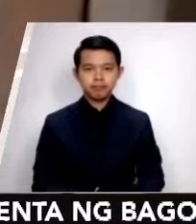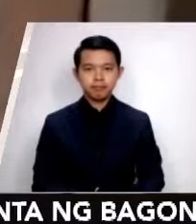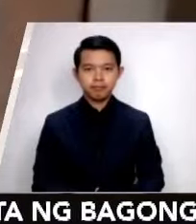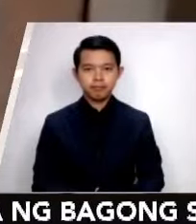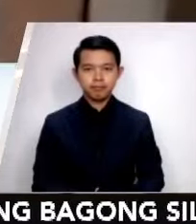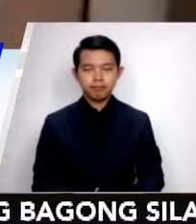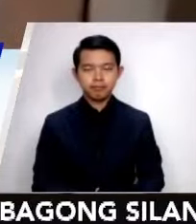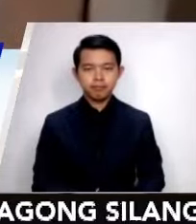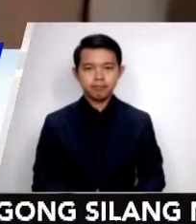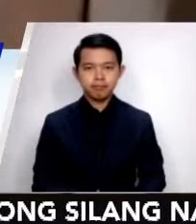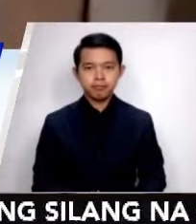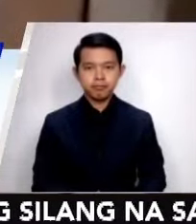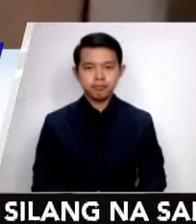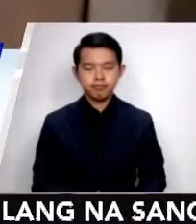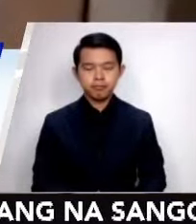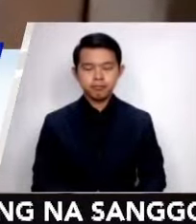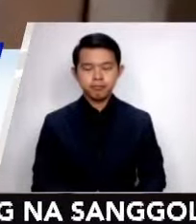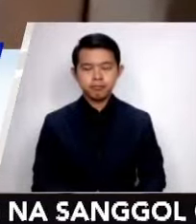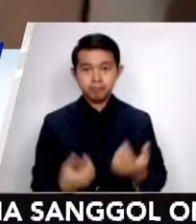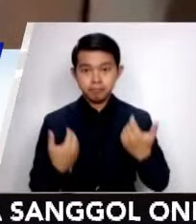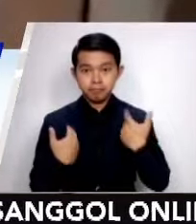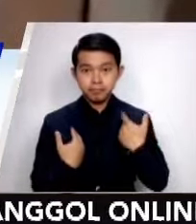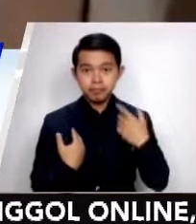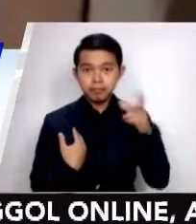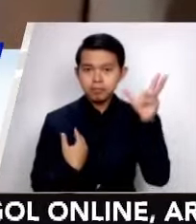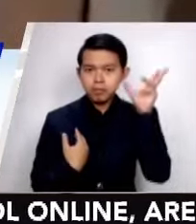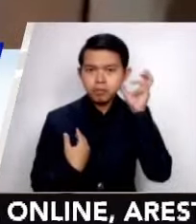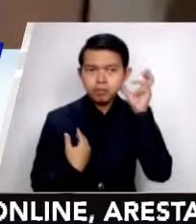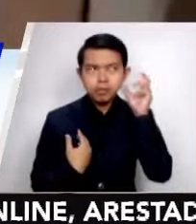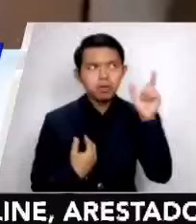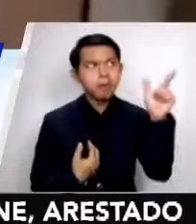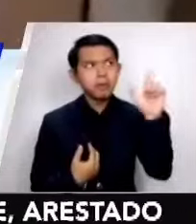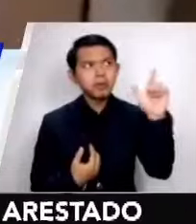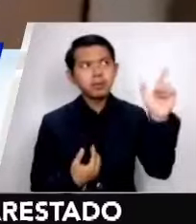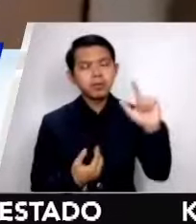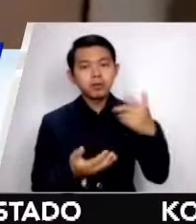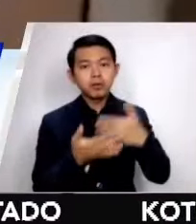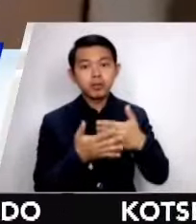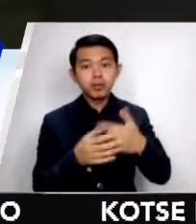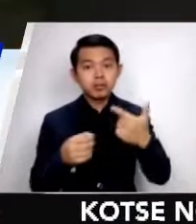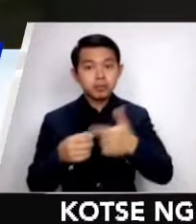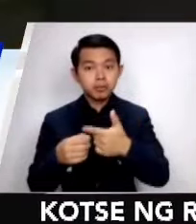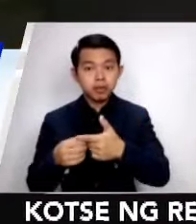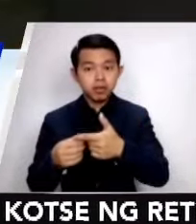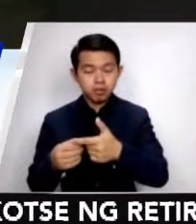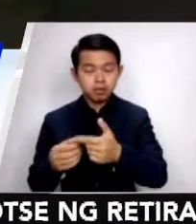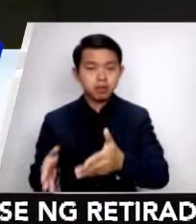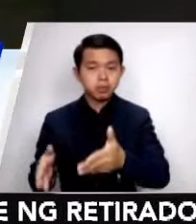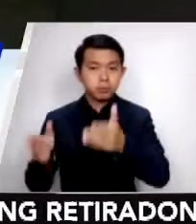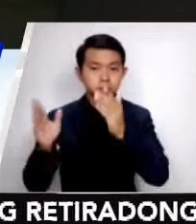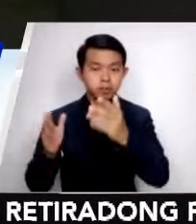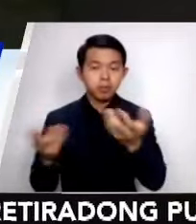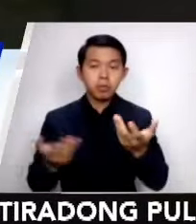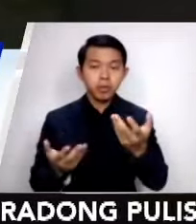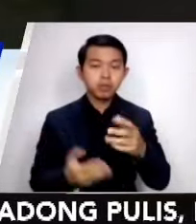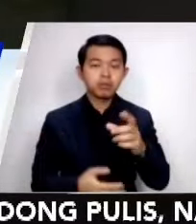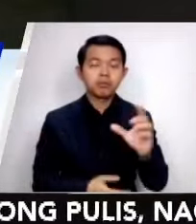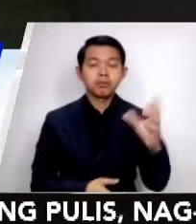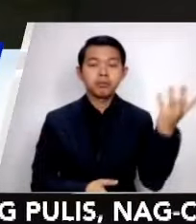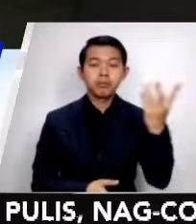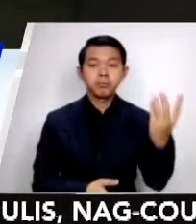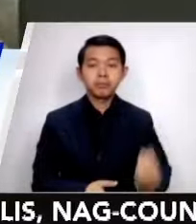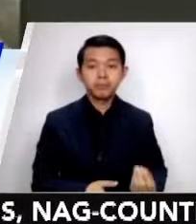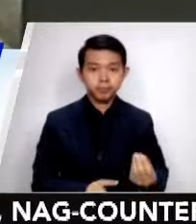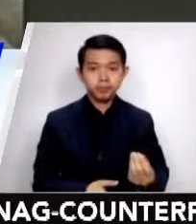Magkakasunod na putok ng baril ang umalingaw-ngaw sa isang gasolinahan sa Lipas City, Batangas. Pinagbabaril na pala ang isang lalaking sakay